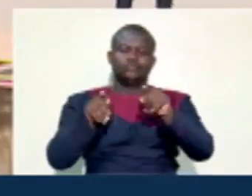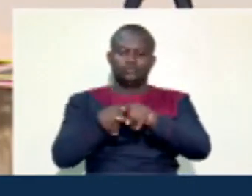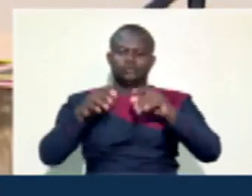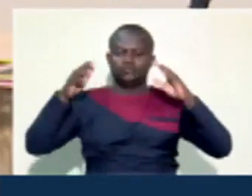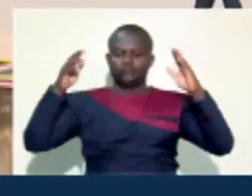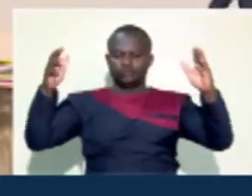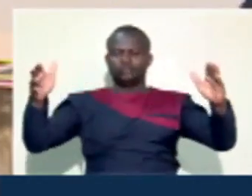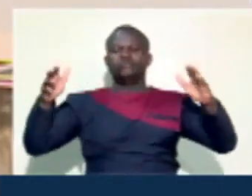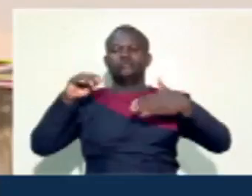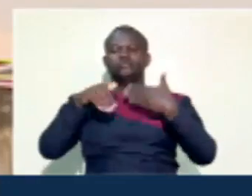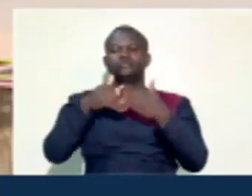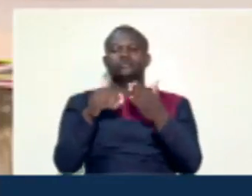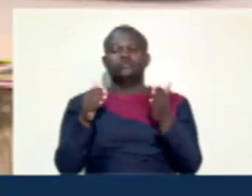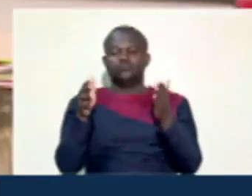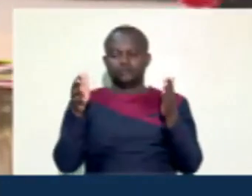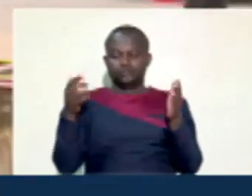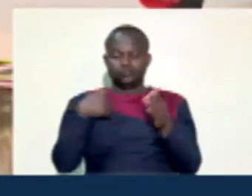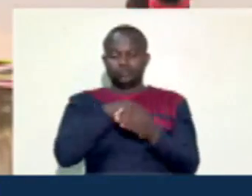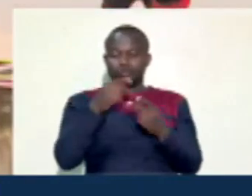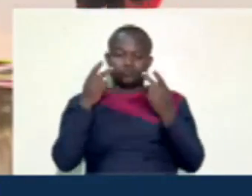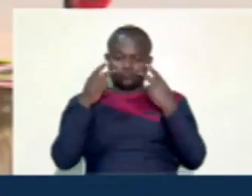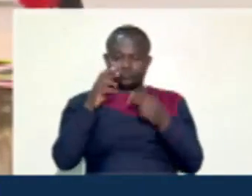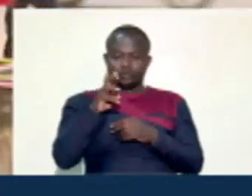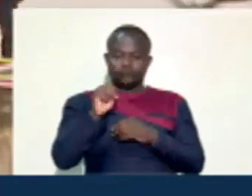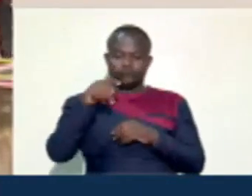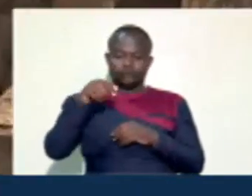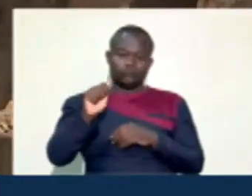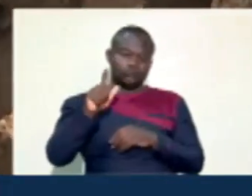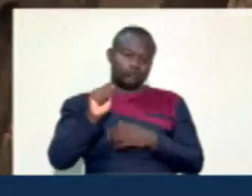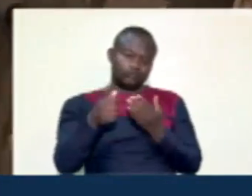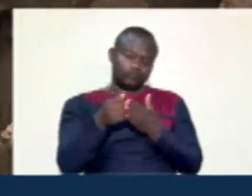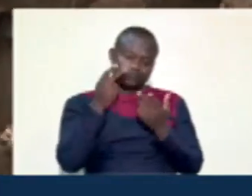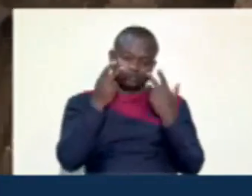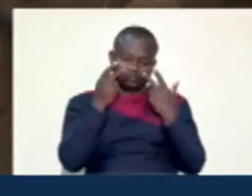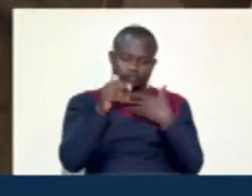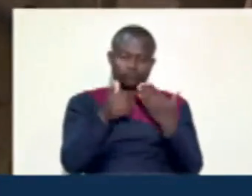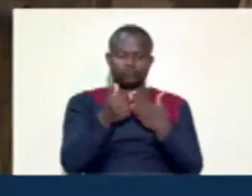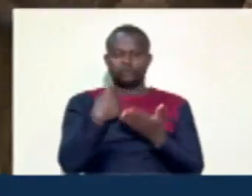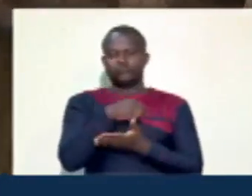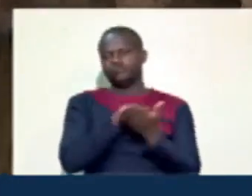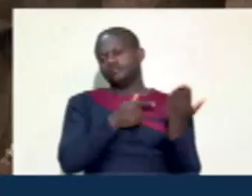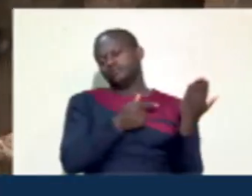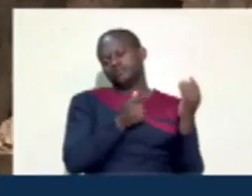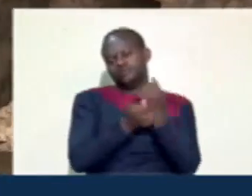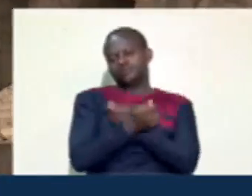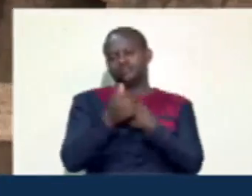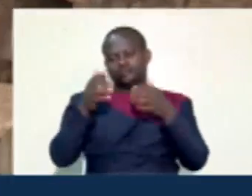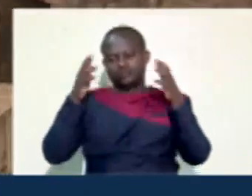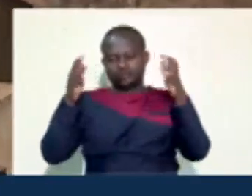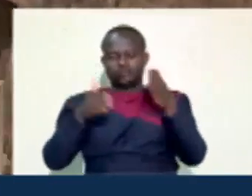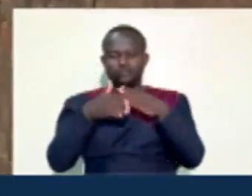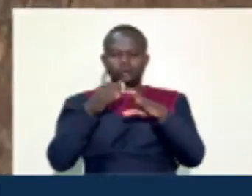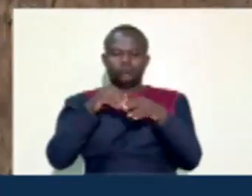mu bishanga tugenda tuzagura. Navuga nka Rwampara, mujya mwabonye ko Rwampara ruhurura twagize ngari twubakamo ibyo